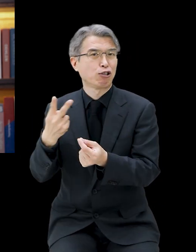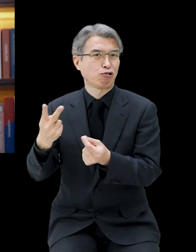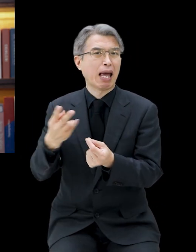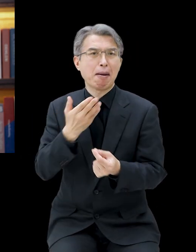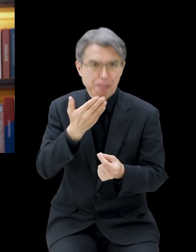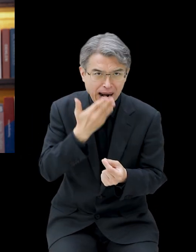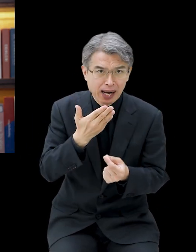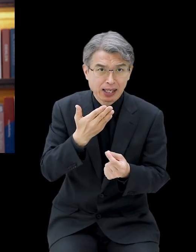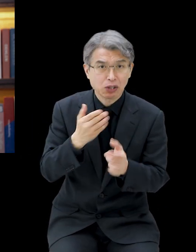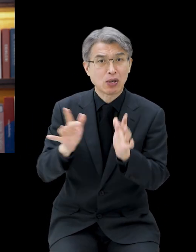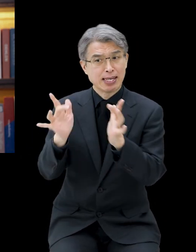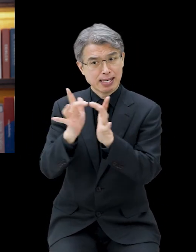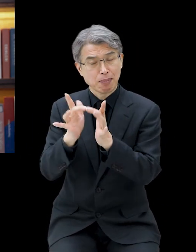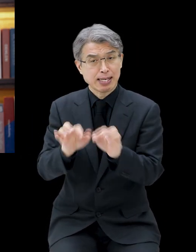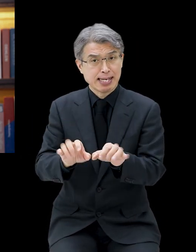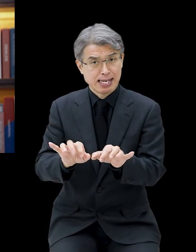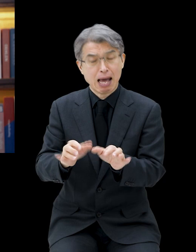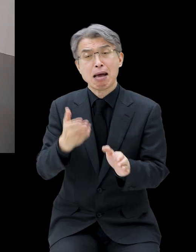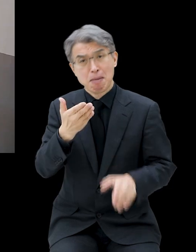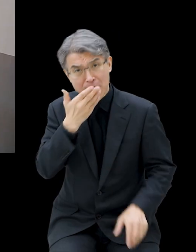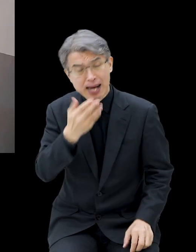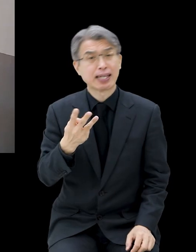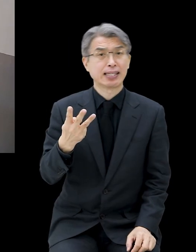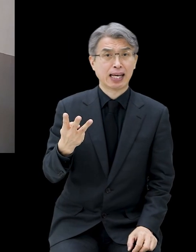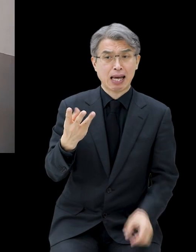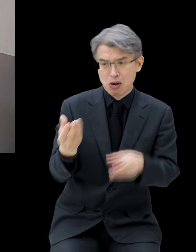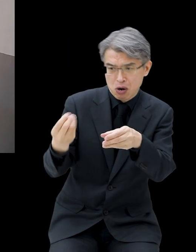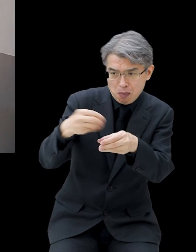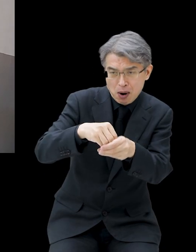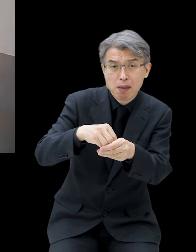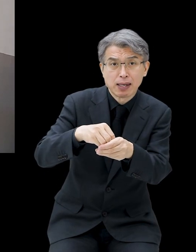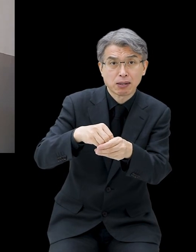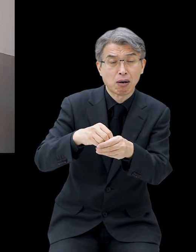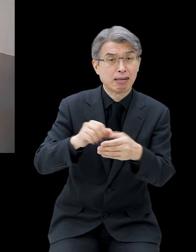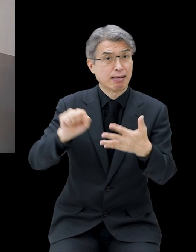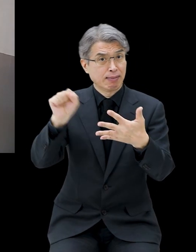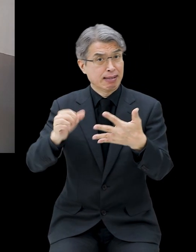할수 있는 프로그램을 개발하고, 그때